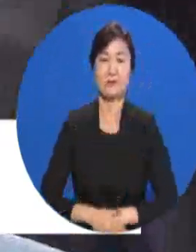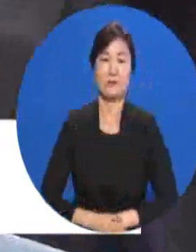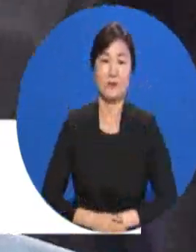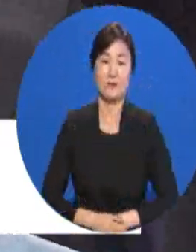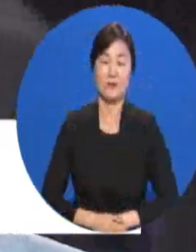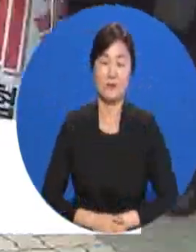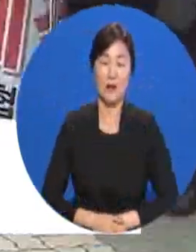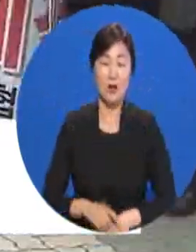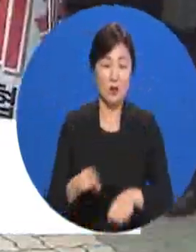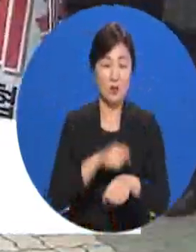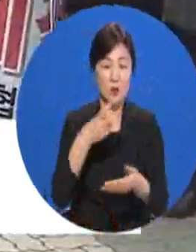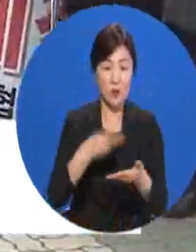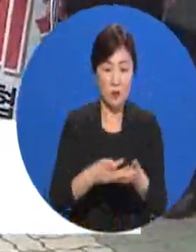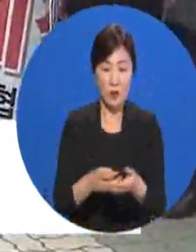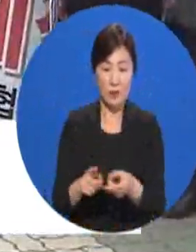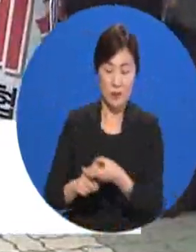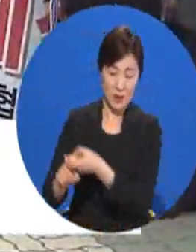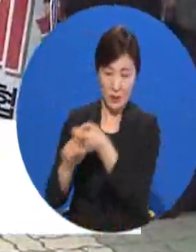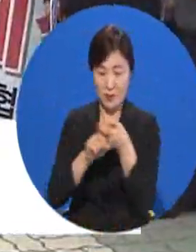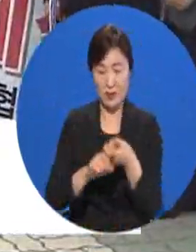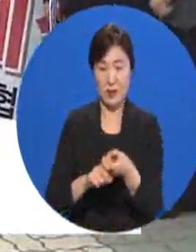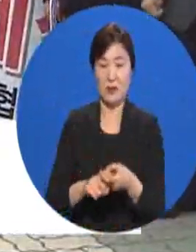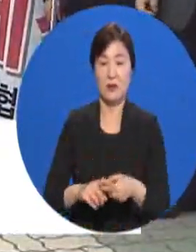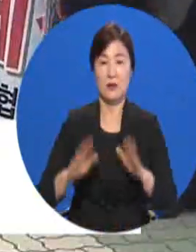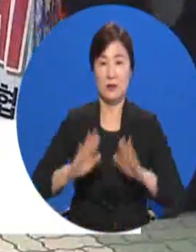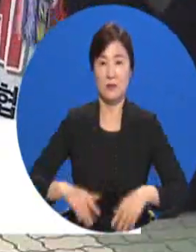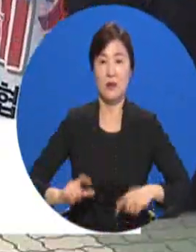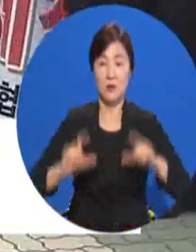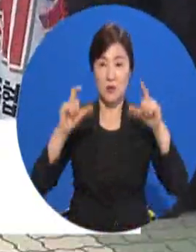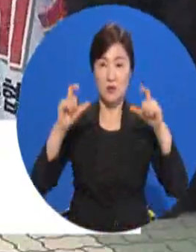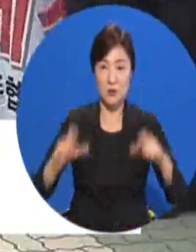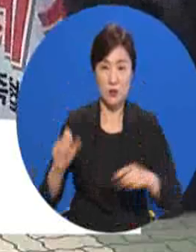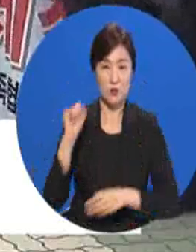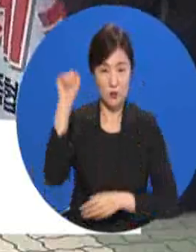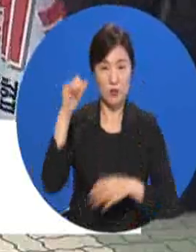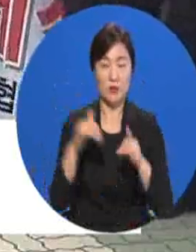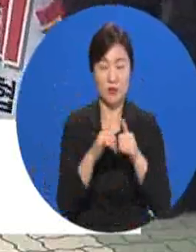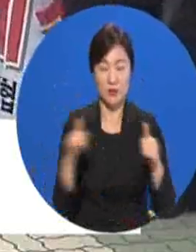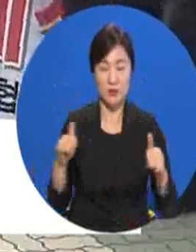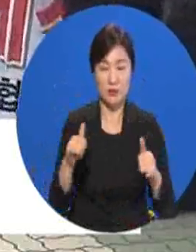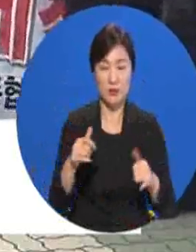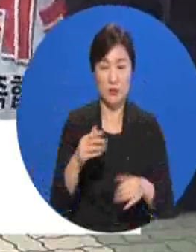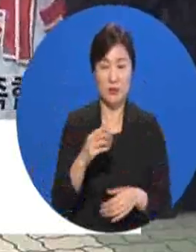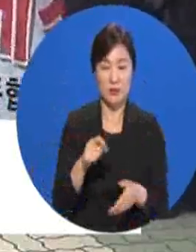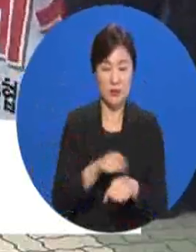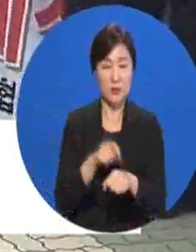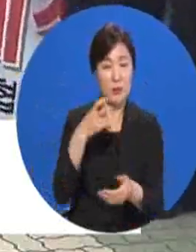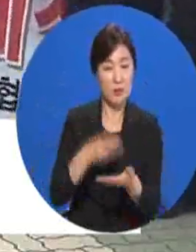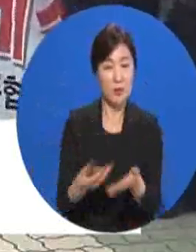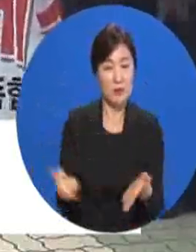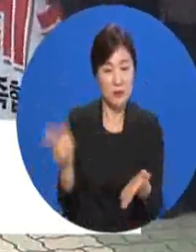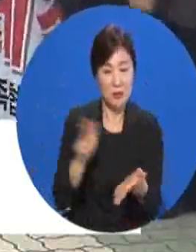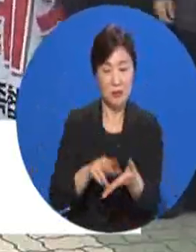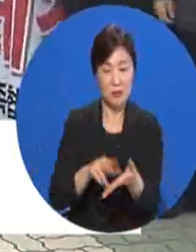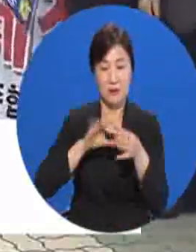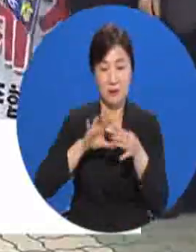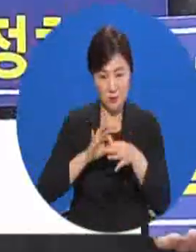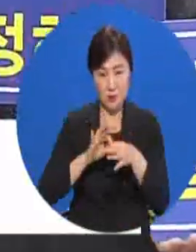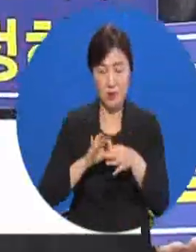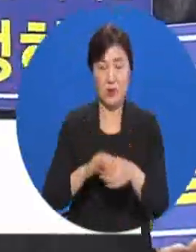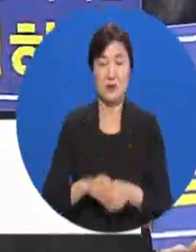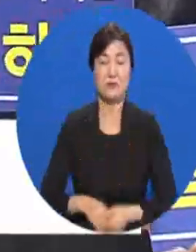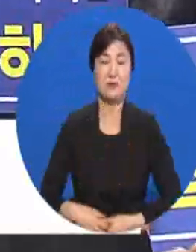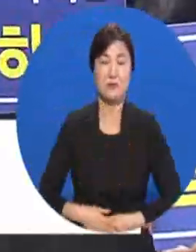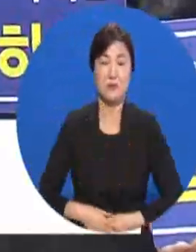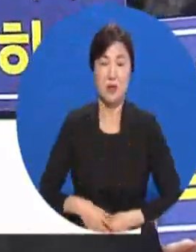특별법 제정 범국민연대는 전남동부 지역 민주당 후보자들이 여순 사건 특별법 제정을 약속한 것과 관련해